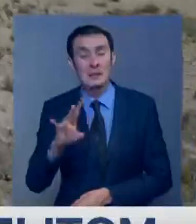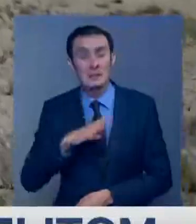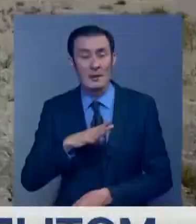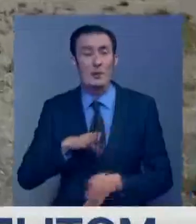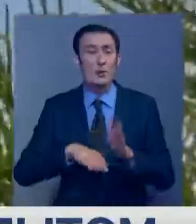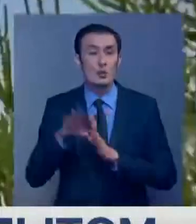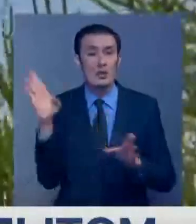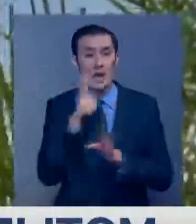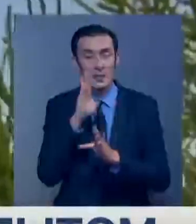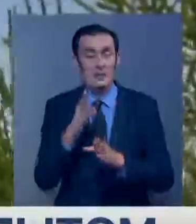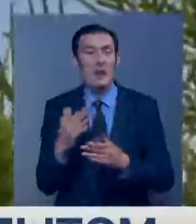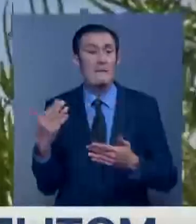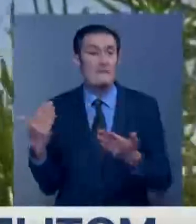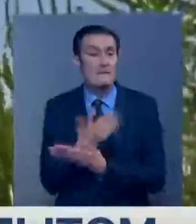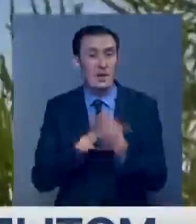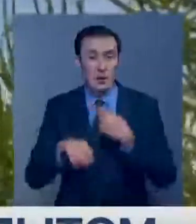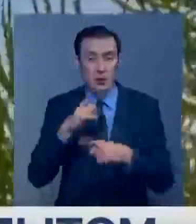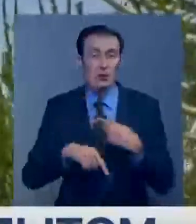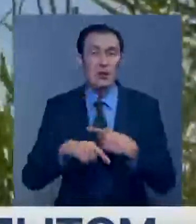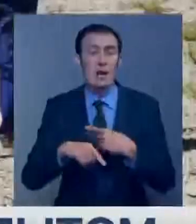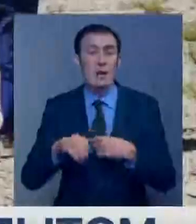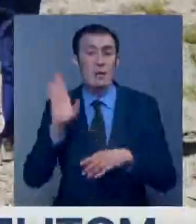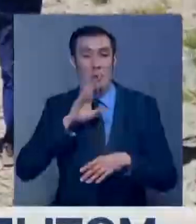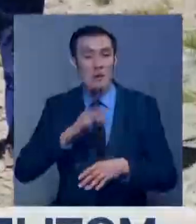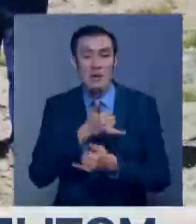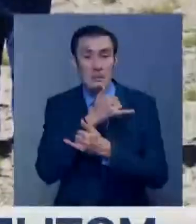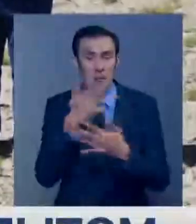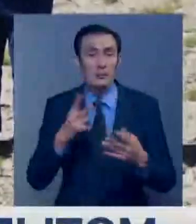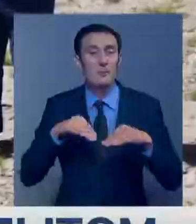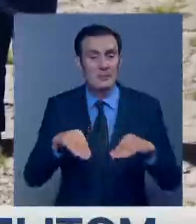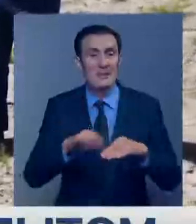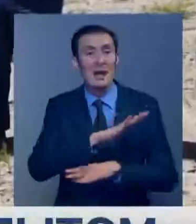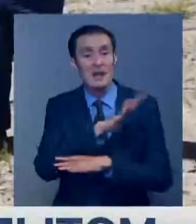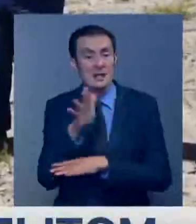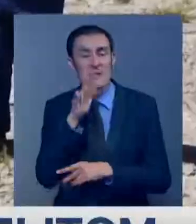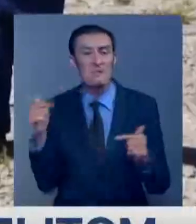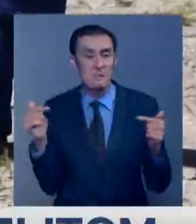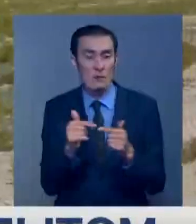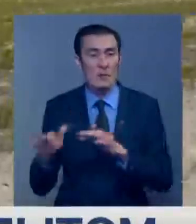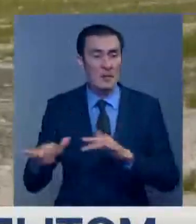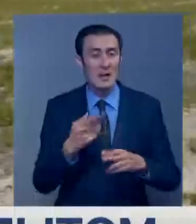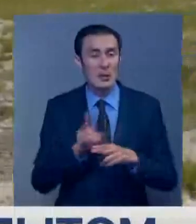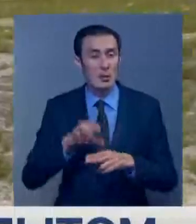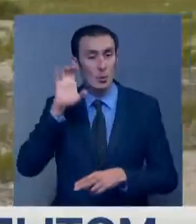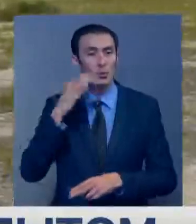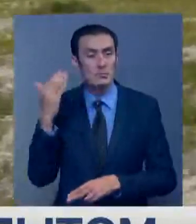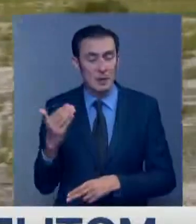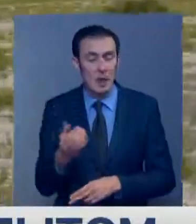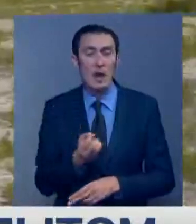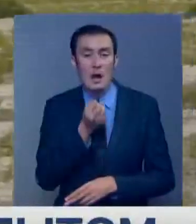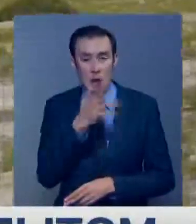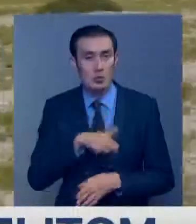экосистему. Нет, не вернуть море, а посадить на его дне лес. Это смелая и своевременная идея, которую узбеки, надо признать, с